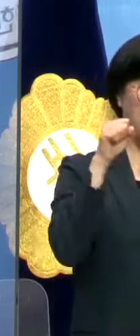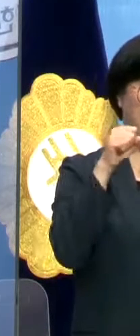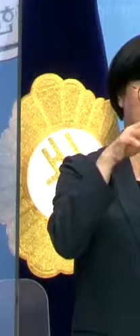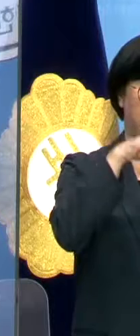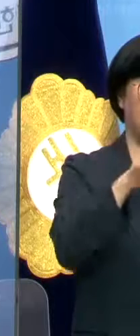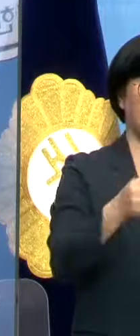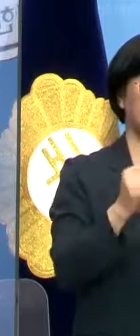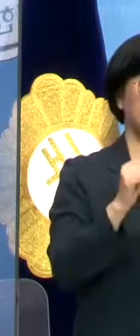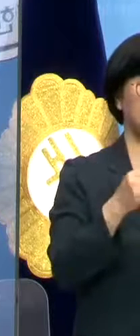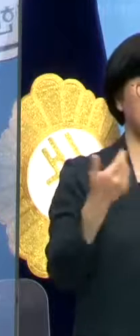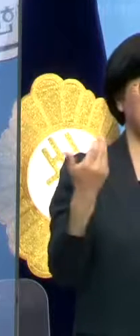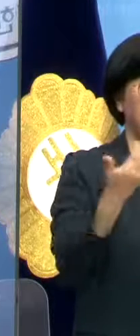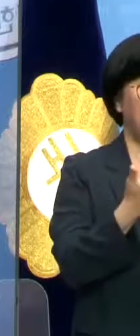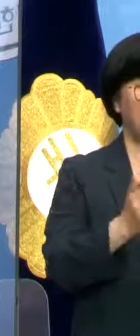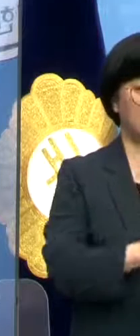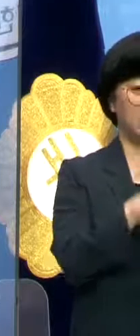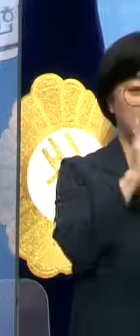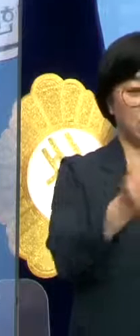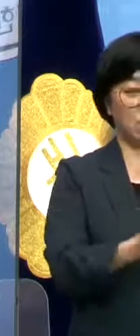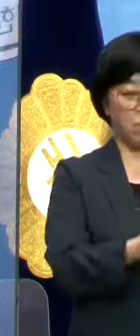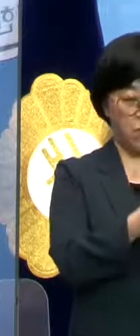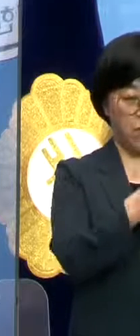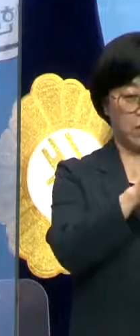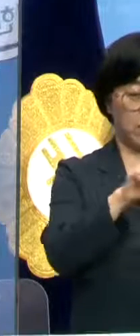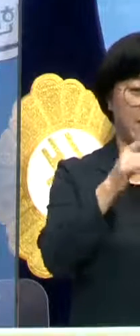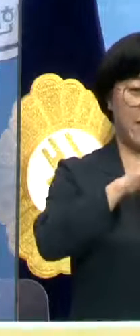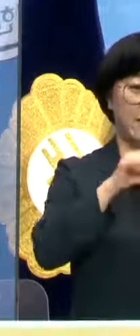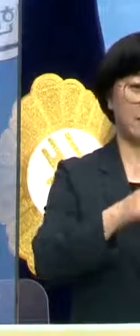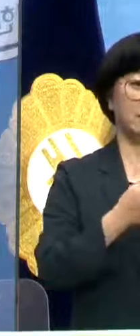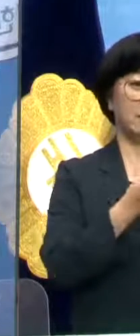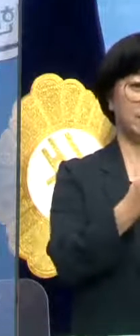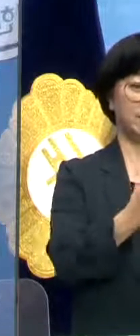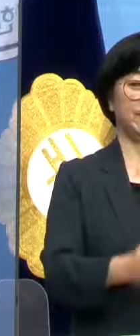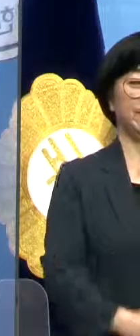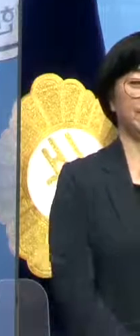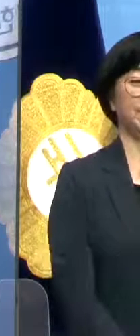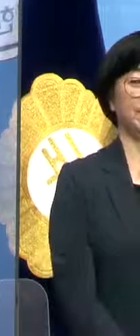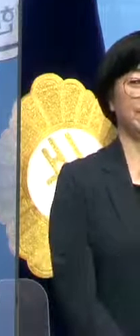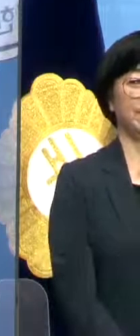청년들과 시민들에게 존경과 연대의 마음을 전합니다